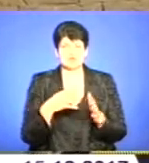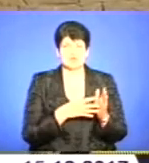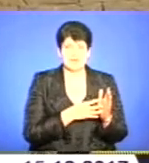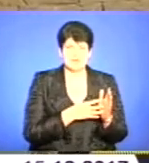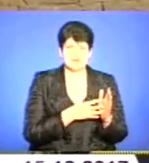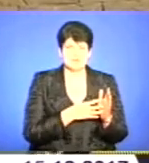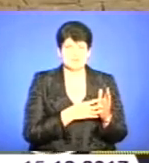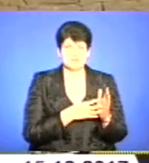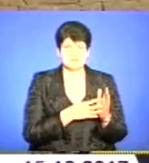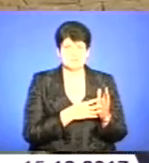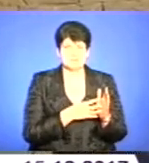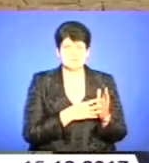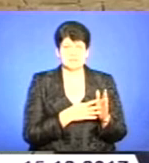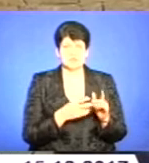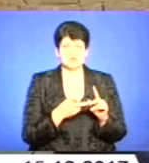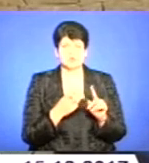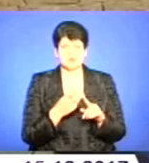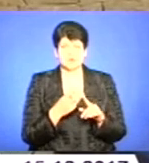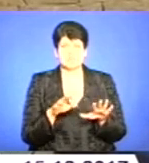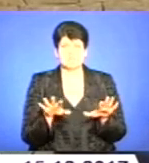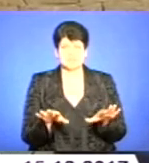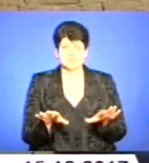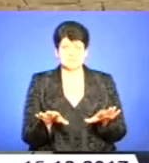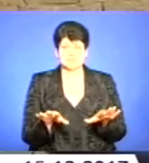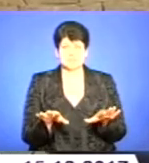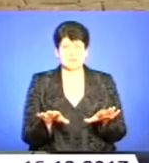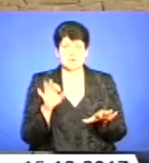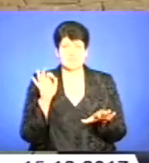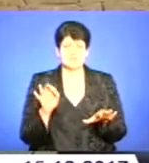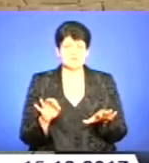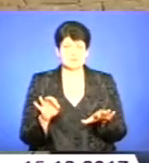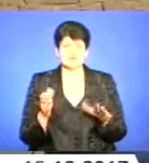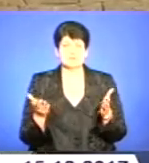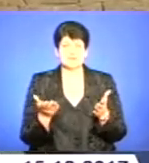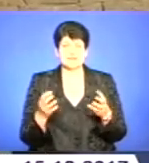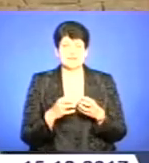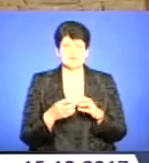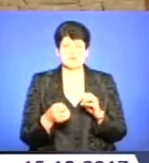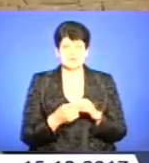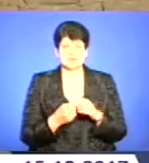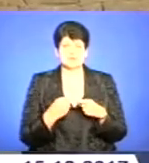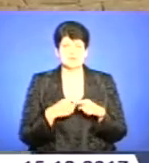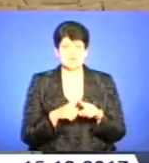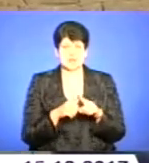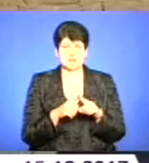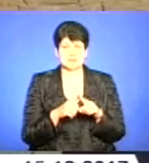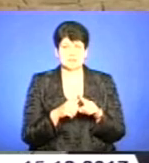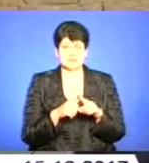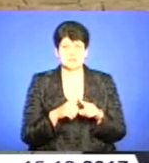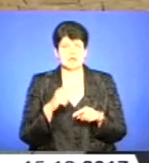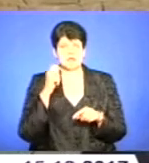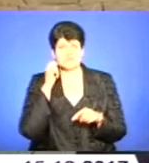і також друге місце за коефіцієнтом, який результат умножається на вік